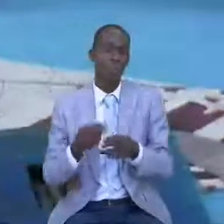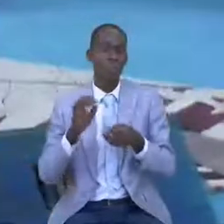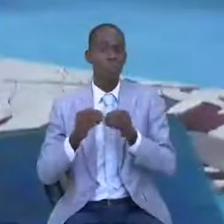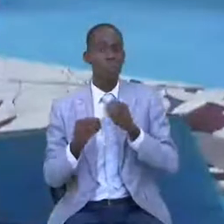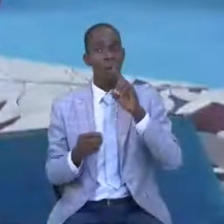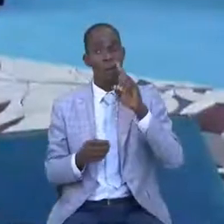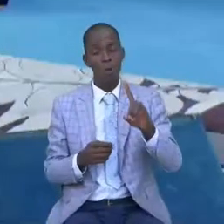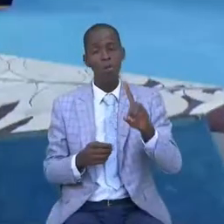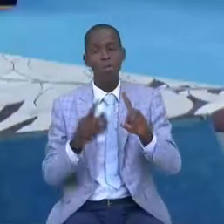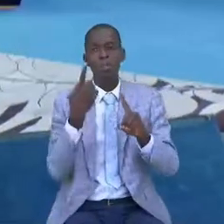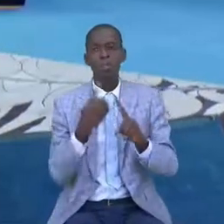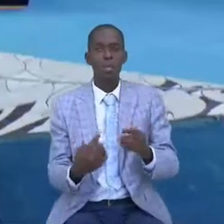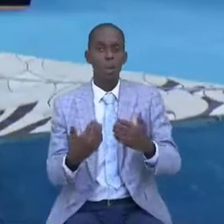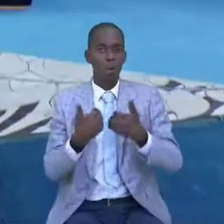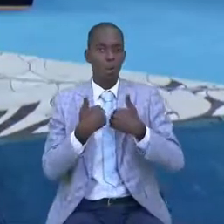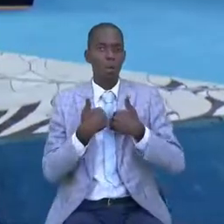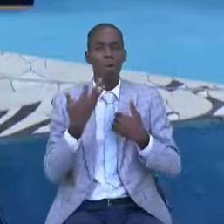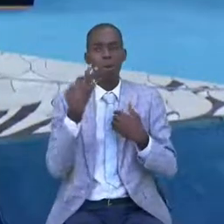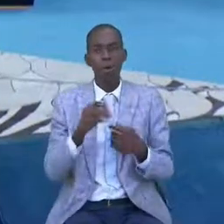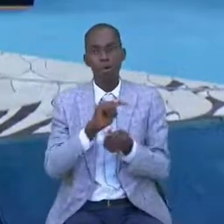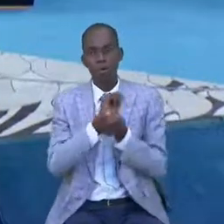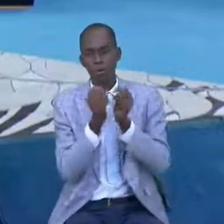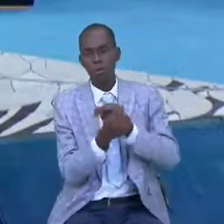problème au nom de Jésus-Christ. Numéro 1,